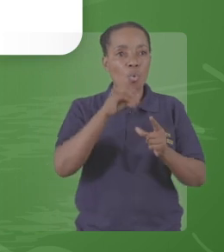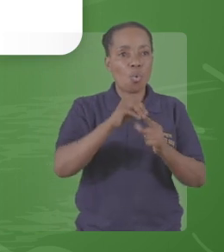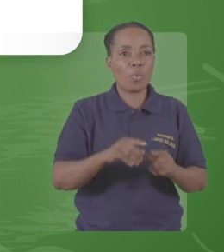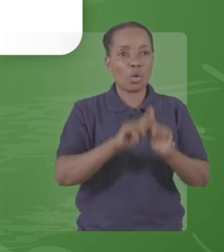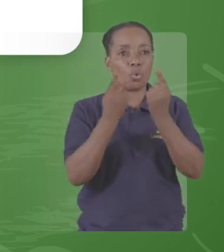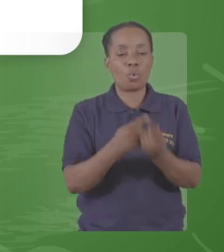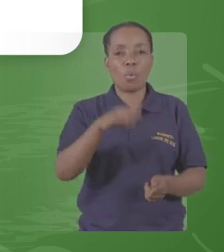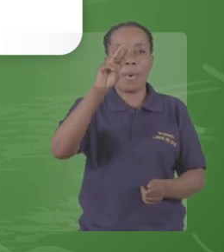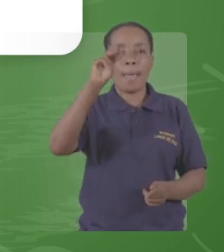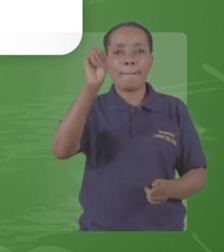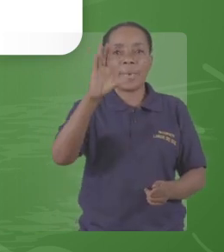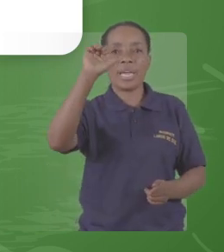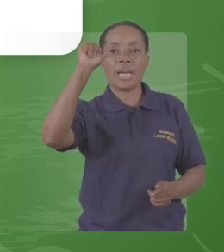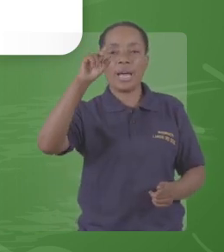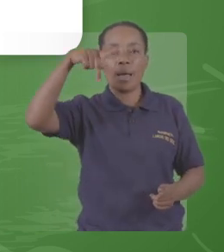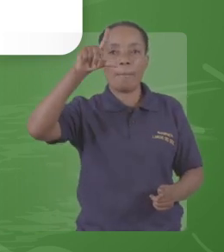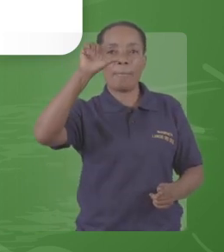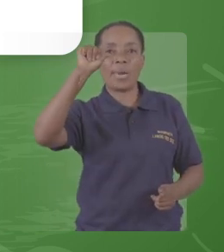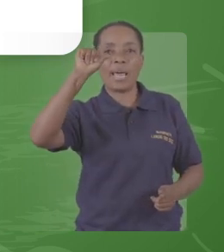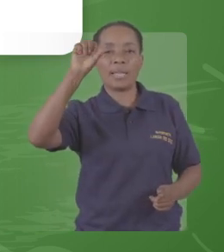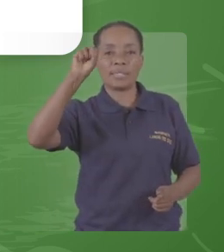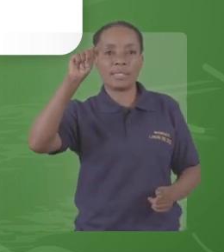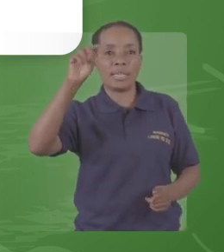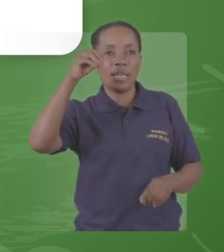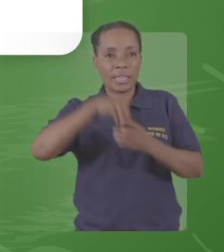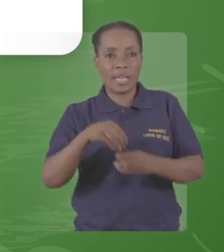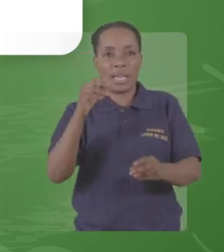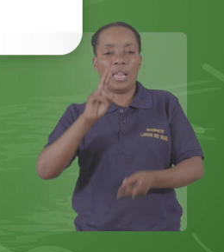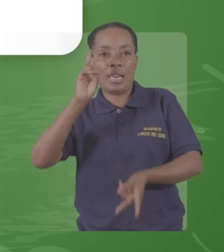Plastic Omnium dans l'industrie plastique.